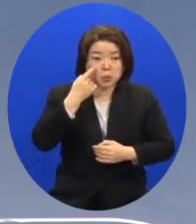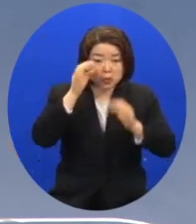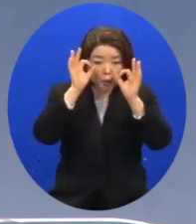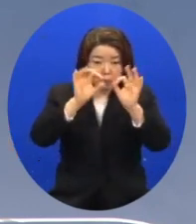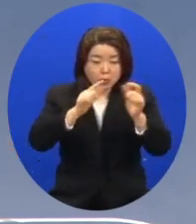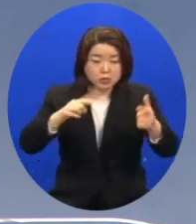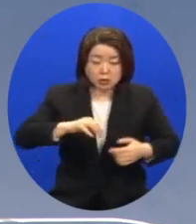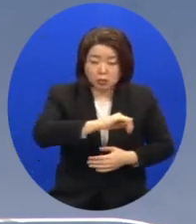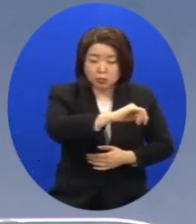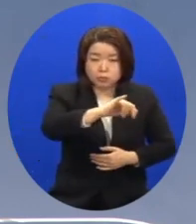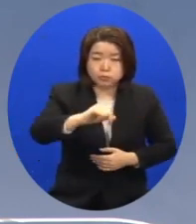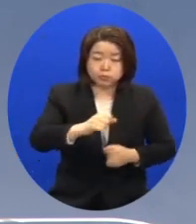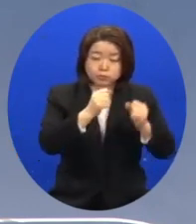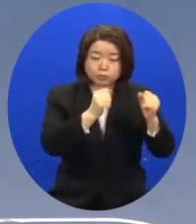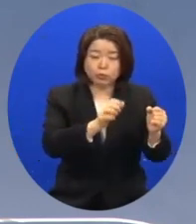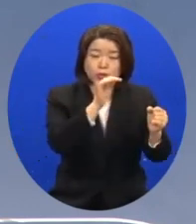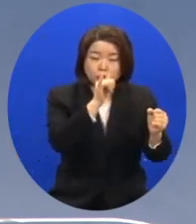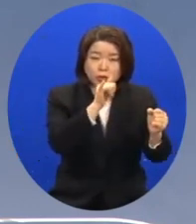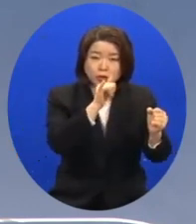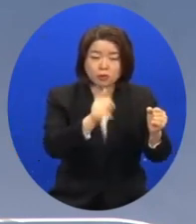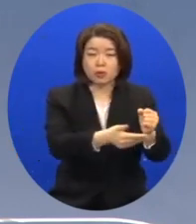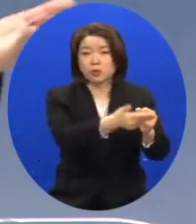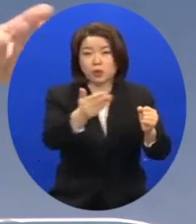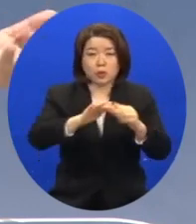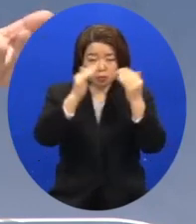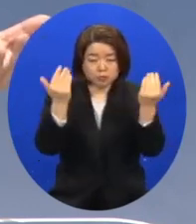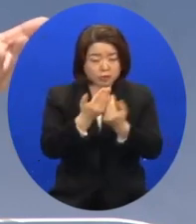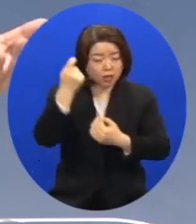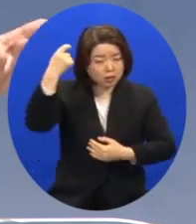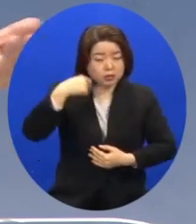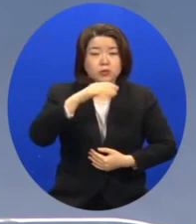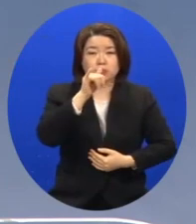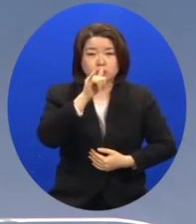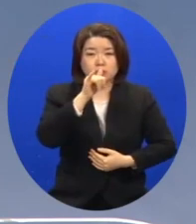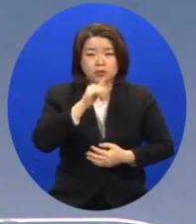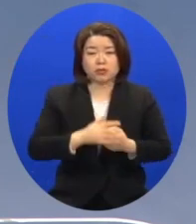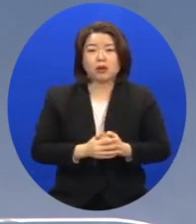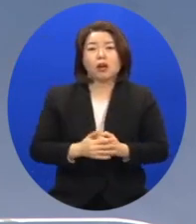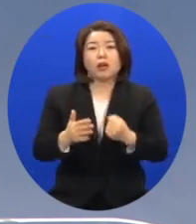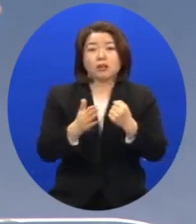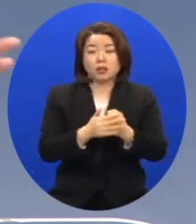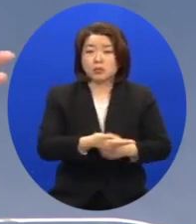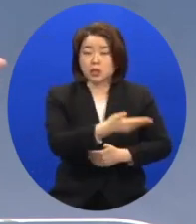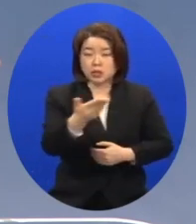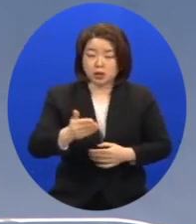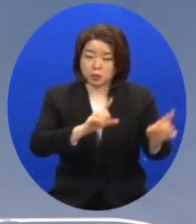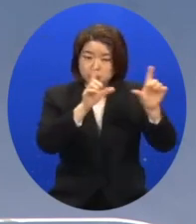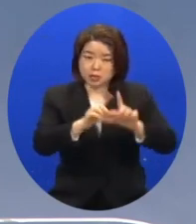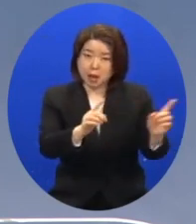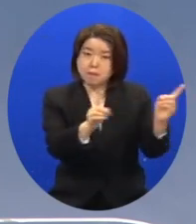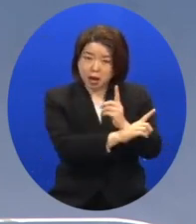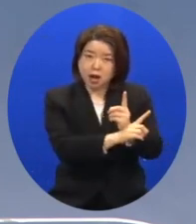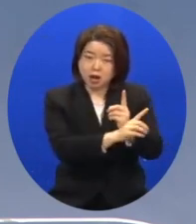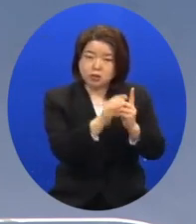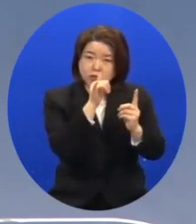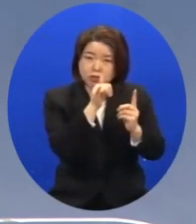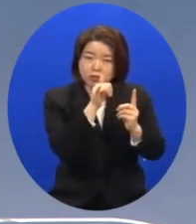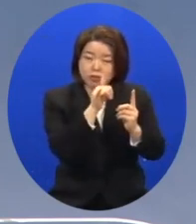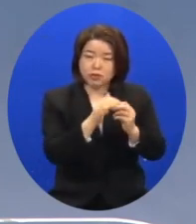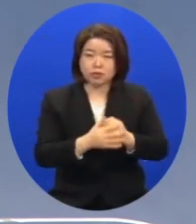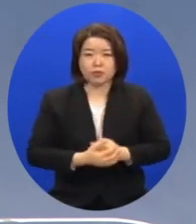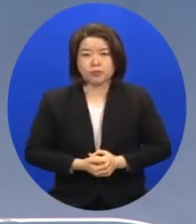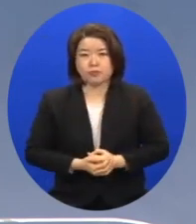않는 바이러스가 존재하고 있다는 것을 여러분의 다 느끼고 있잖아요 그러니까 여러분의 생활 패턴을 바꾸지 않아요